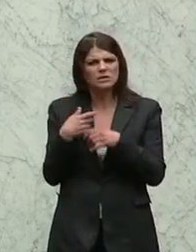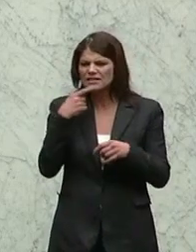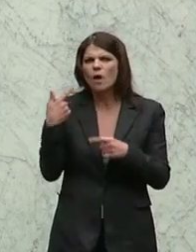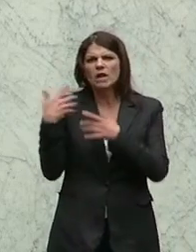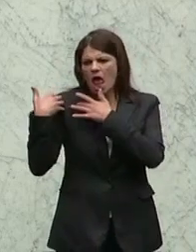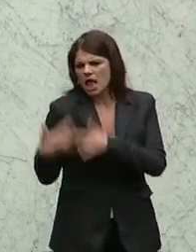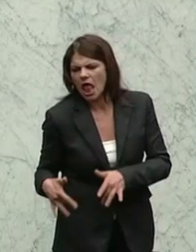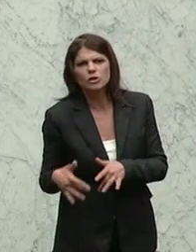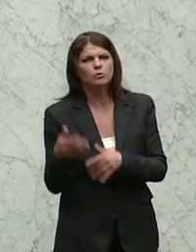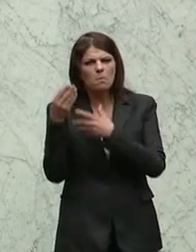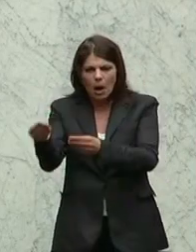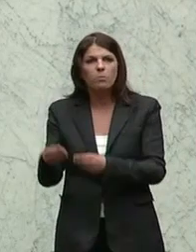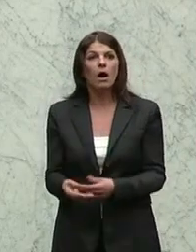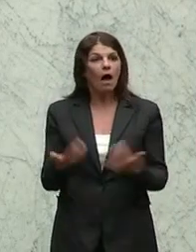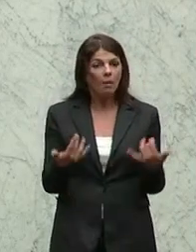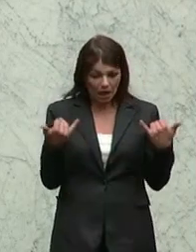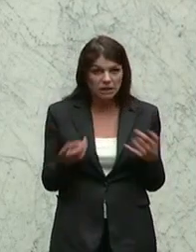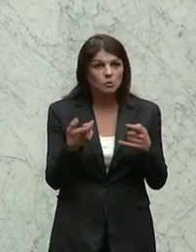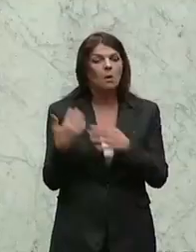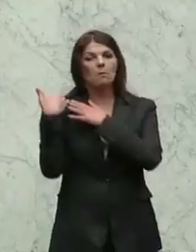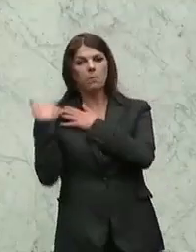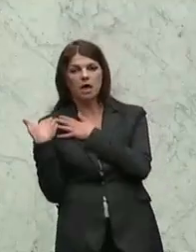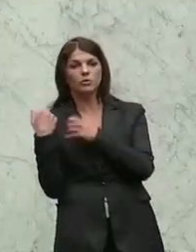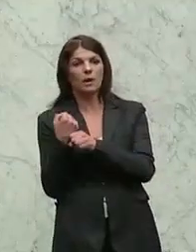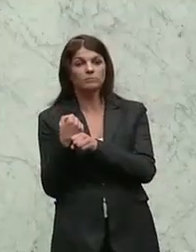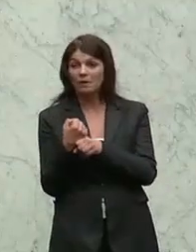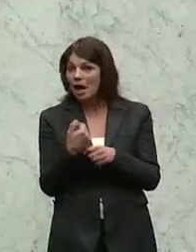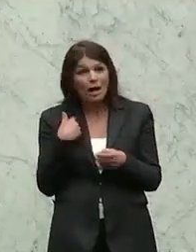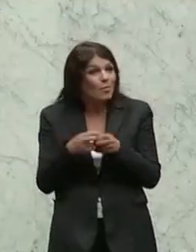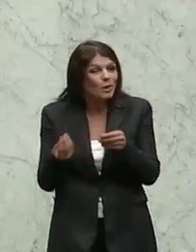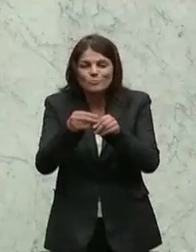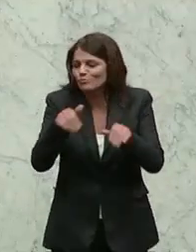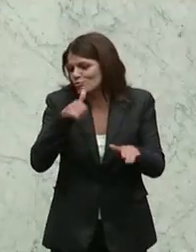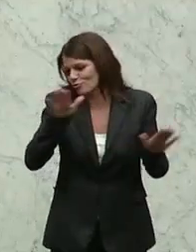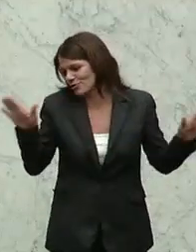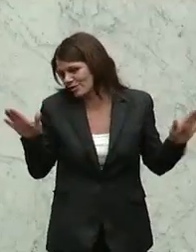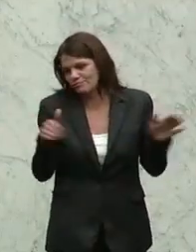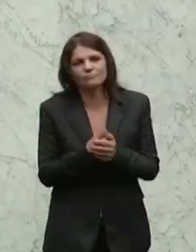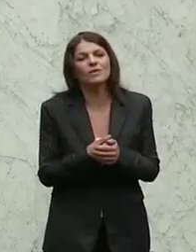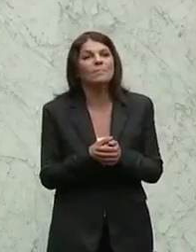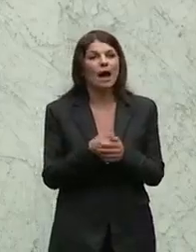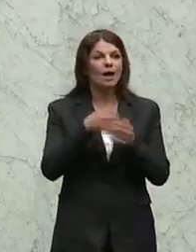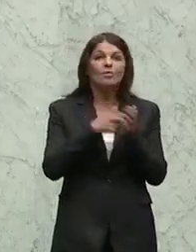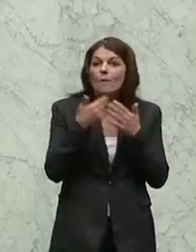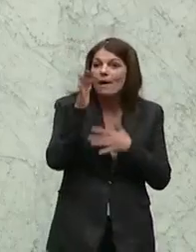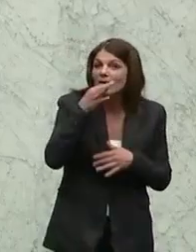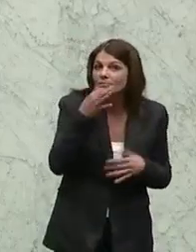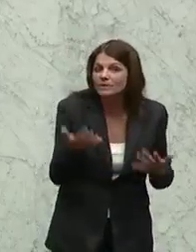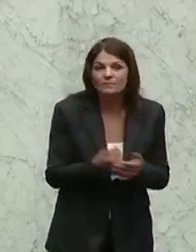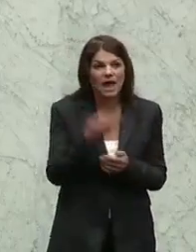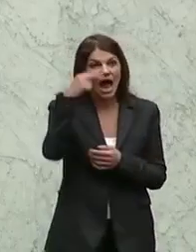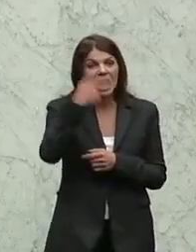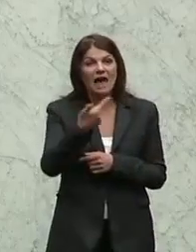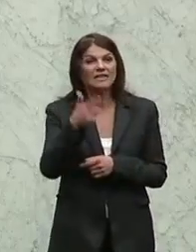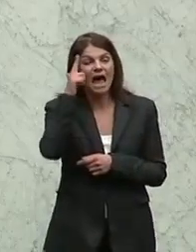versprochen, aber Belastungen sind es geworden in der aktuellen Debatte. Dem ist nichts hinzuzufügen. Und dann noch mehr, der